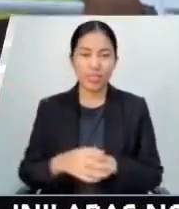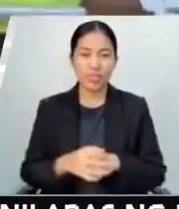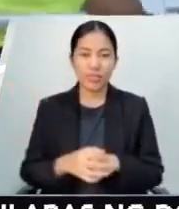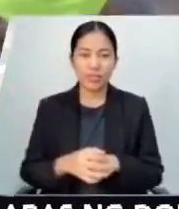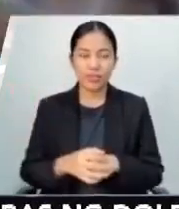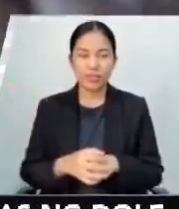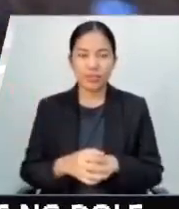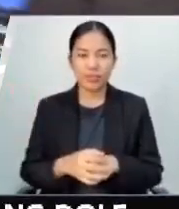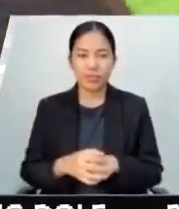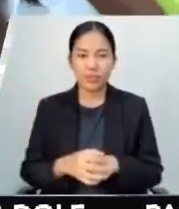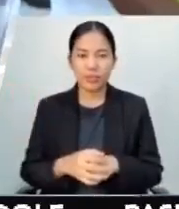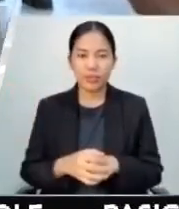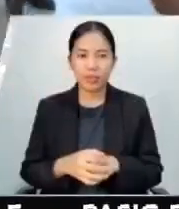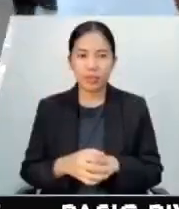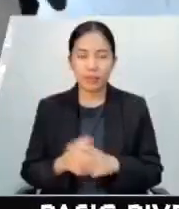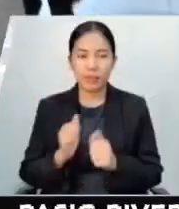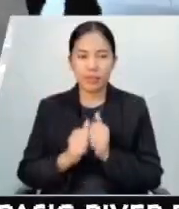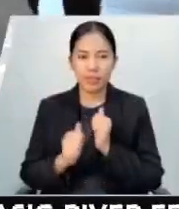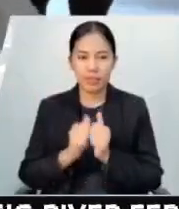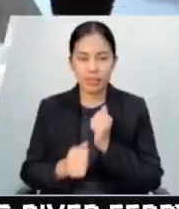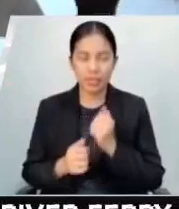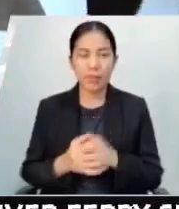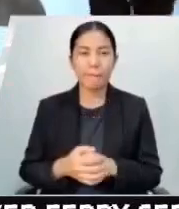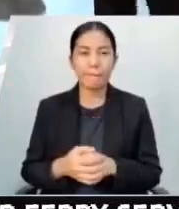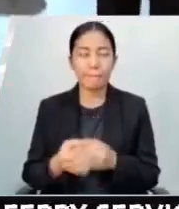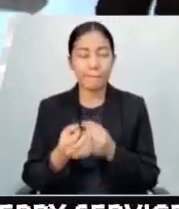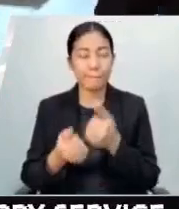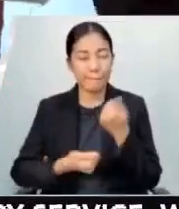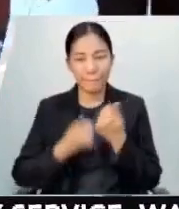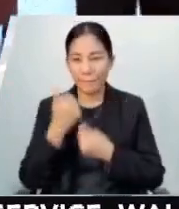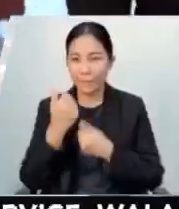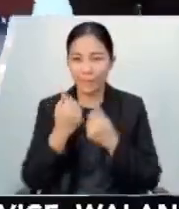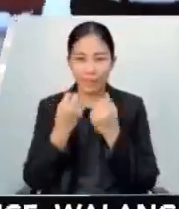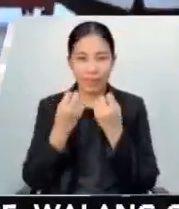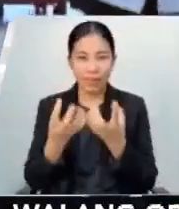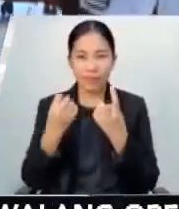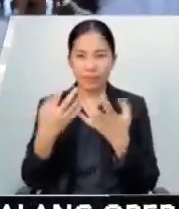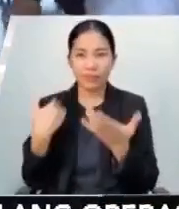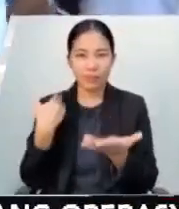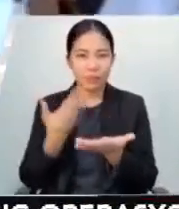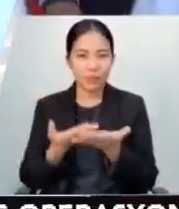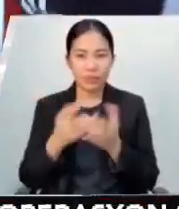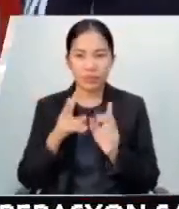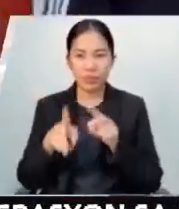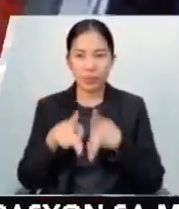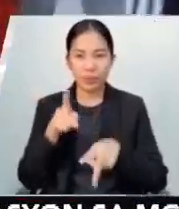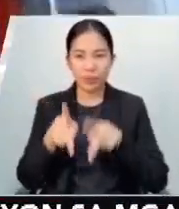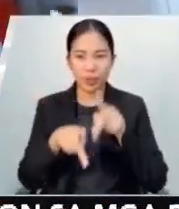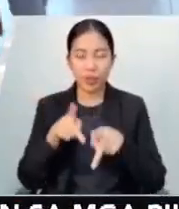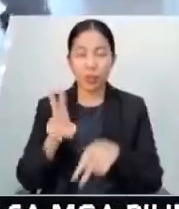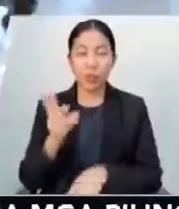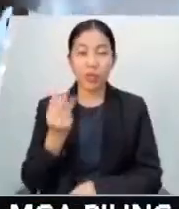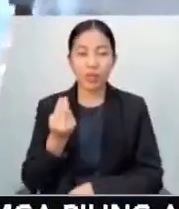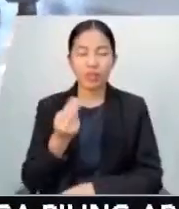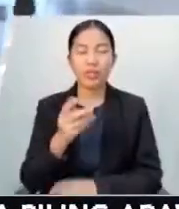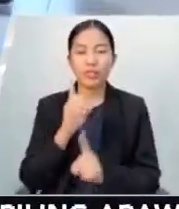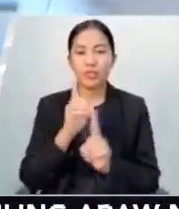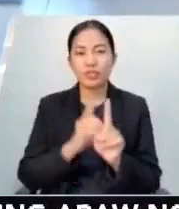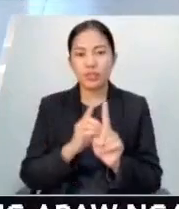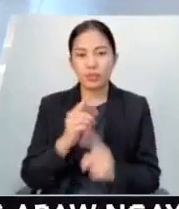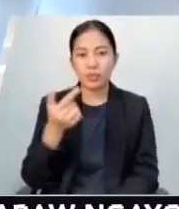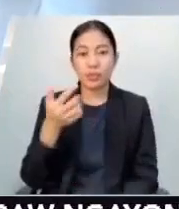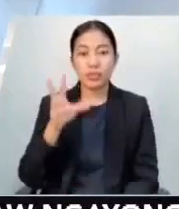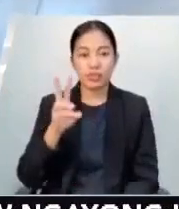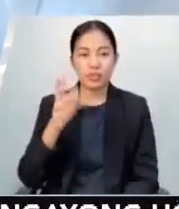yung peak na pinaka-peak na inaasahan nila ay sa 26 dahil nakauwi na yung mga kababayan natin at babalik na